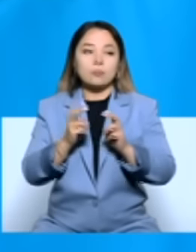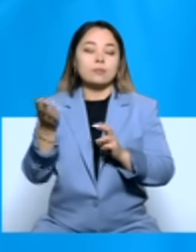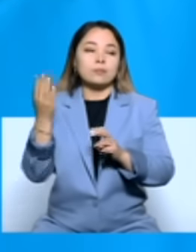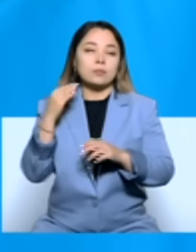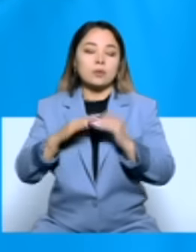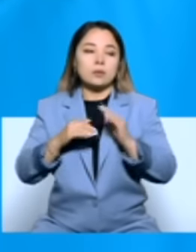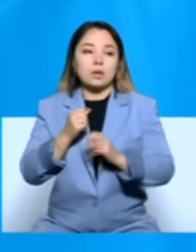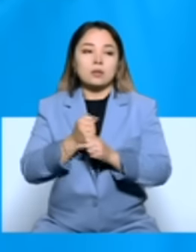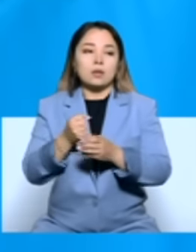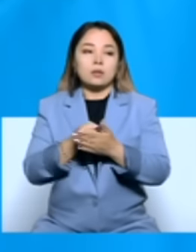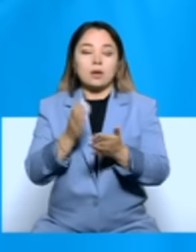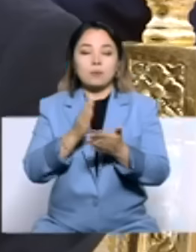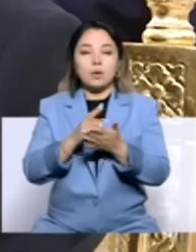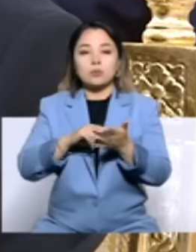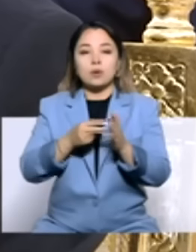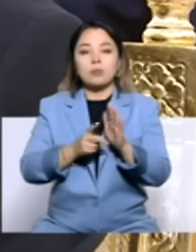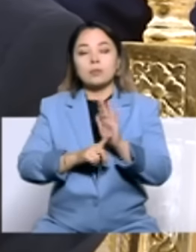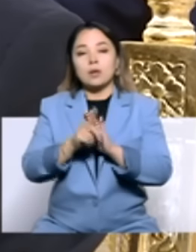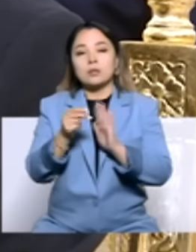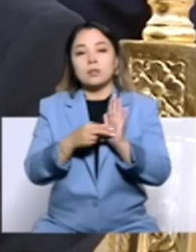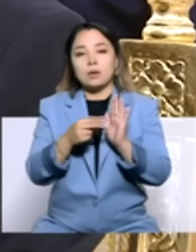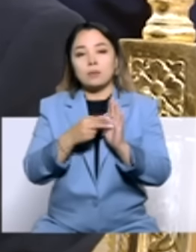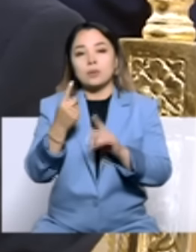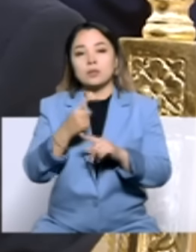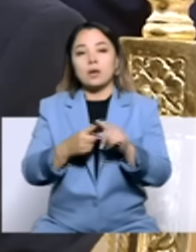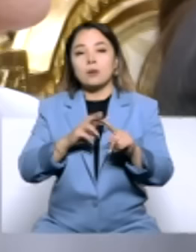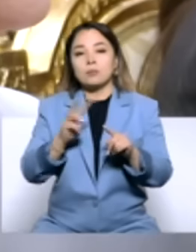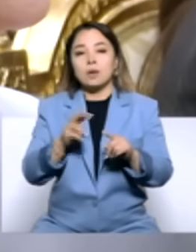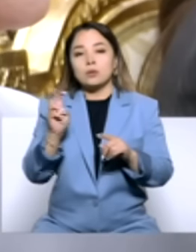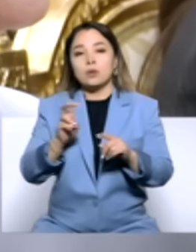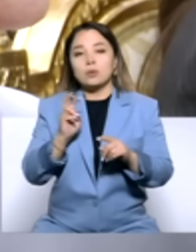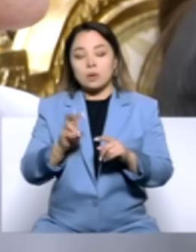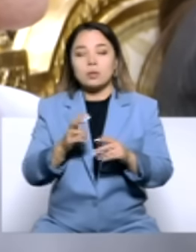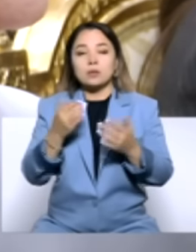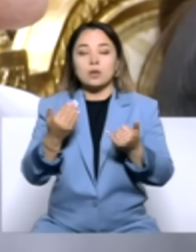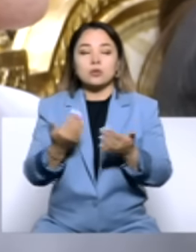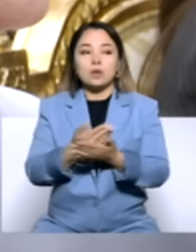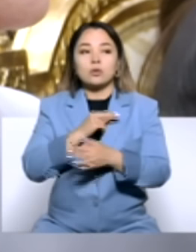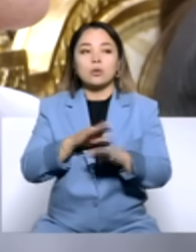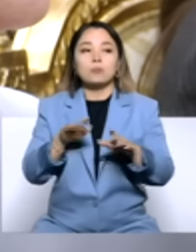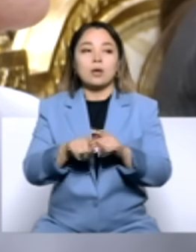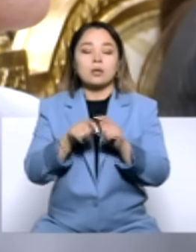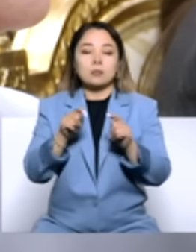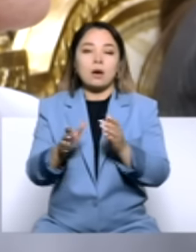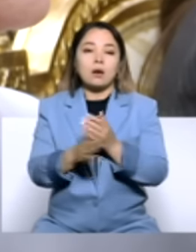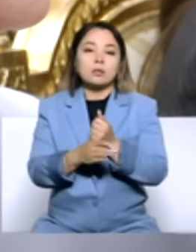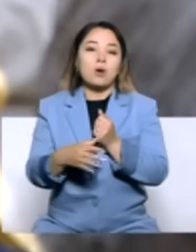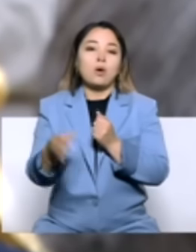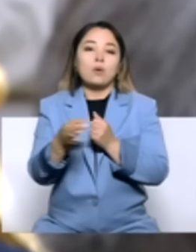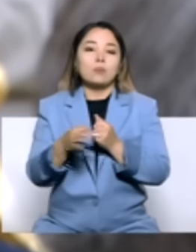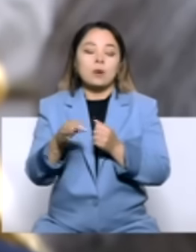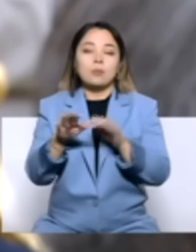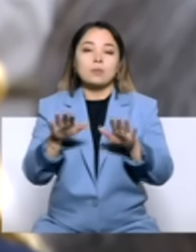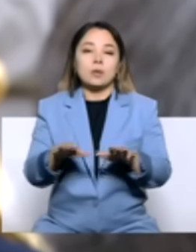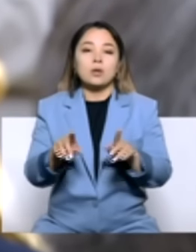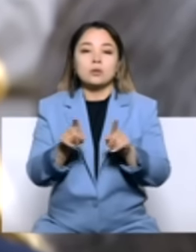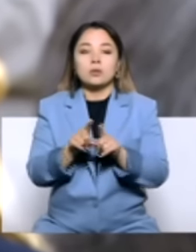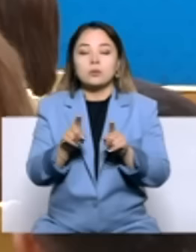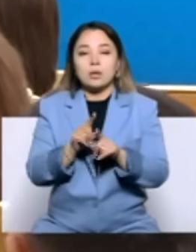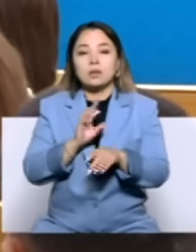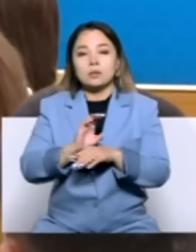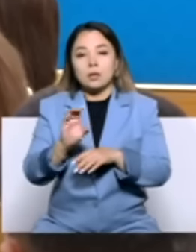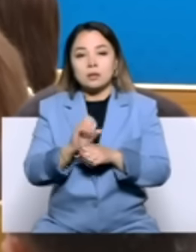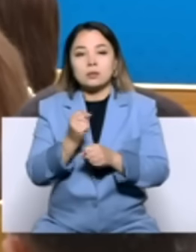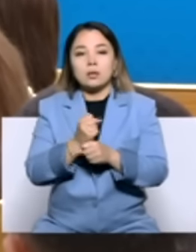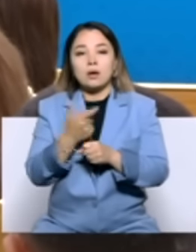қол жеткізілді. Жобаның бастапқы құны 1,5 миллиард доллар, мыңнан астам жаңа жұмыс орны ашылады. Атырау облысында полиэтилен шығаратын